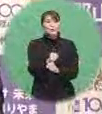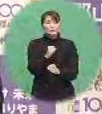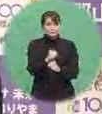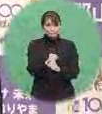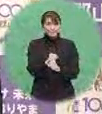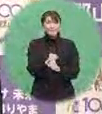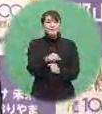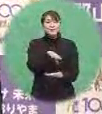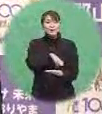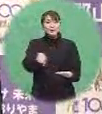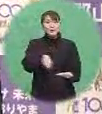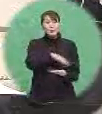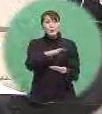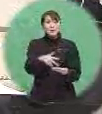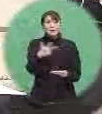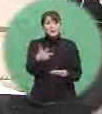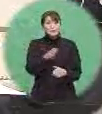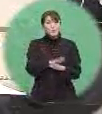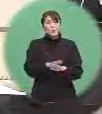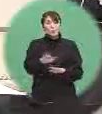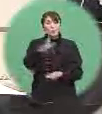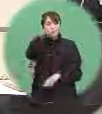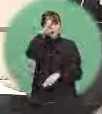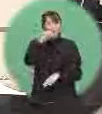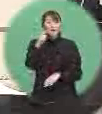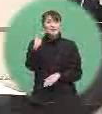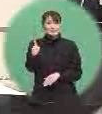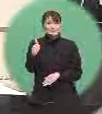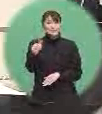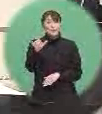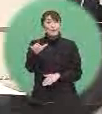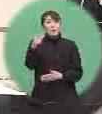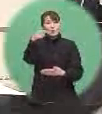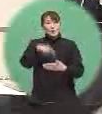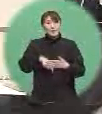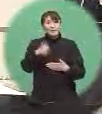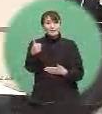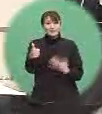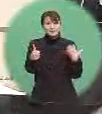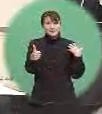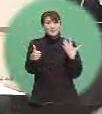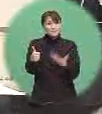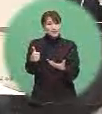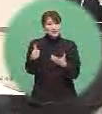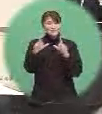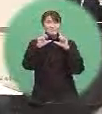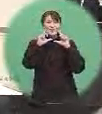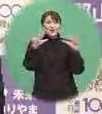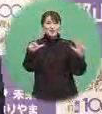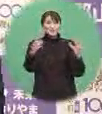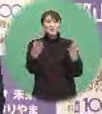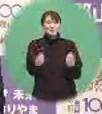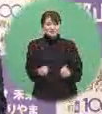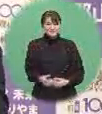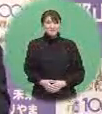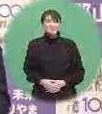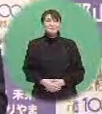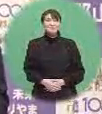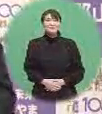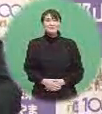ュースを郡山市フロンティア大使の柳井道彦さんが担当することが発表されました。